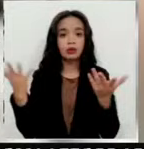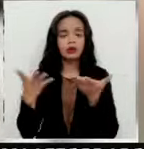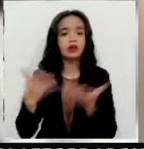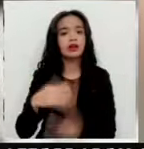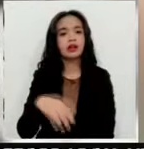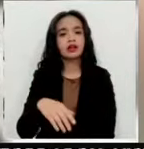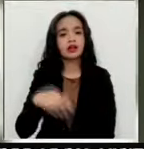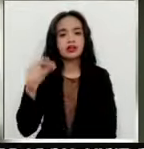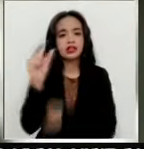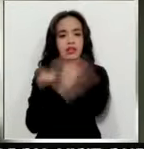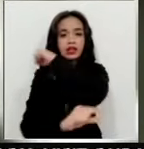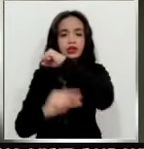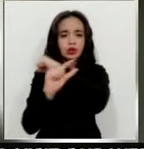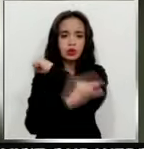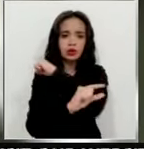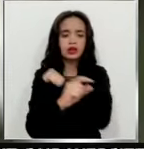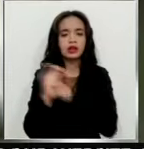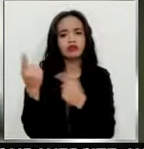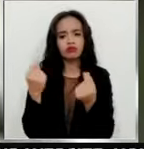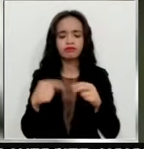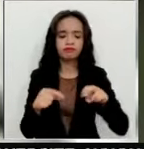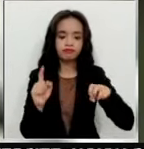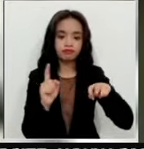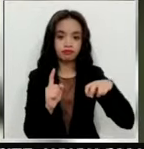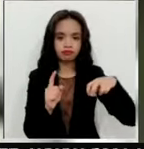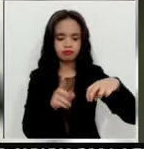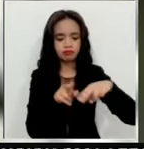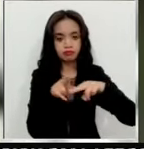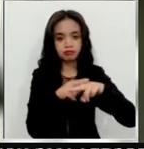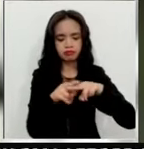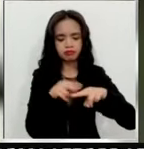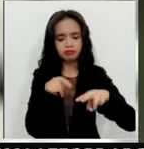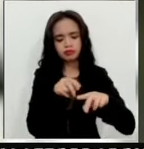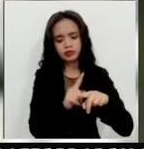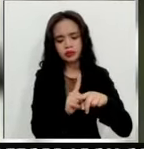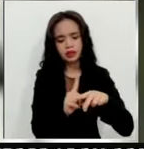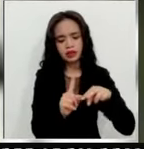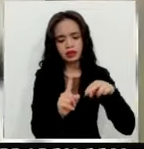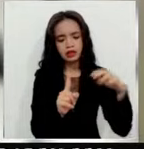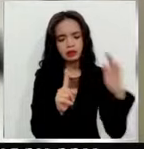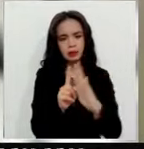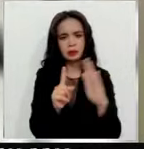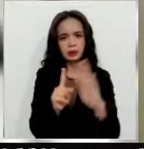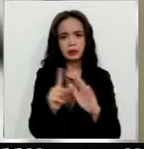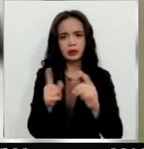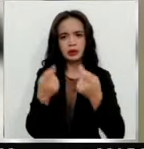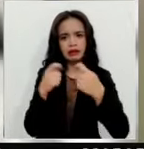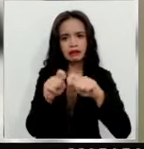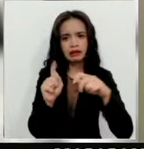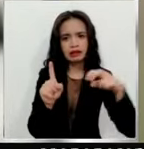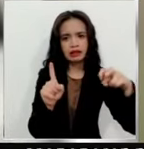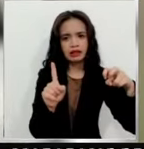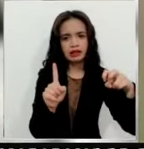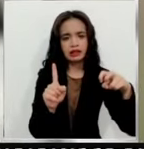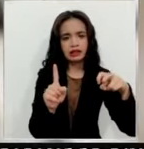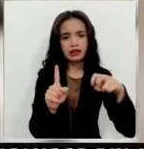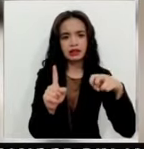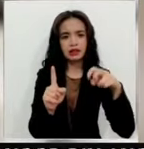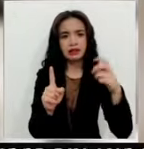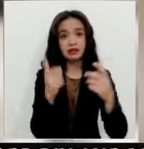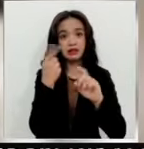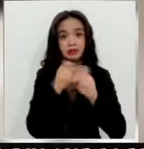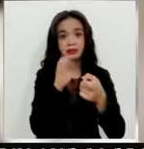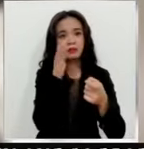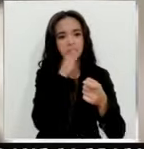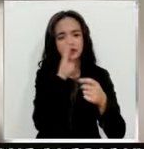Quezon. Sa investigasyon, naglalakad sa gilid ng riles ang biktima. Bumusina at sinubukan daw pumreno ng driver ng tren na biyahing Bicol pero